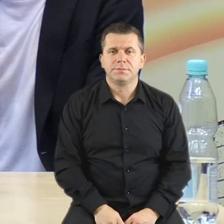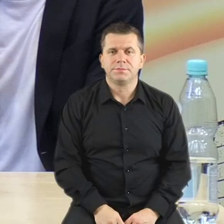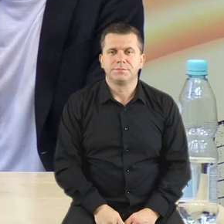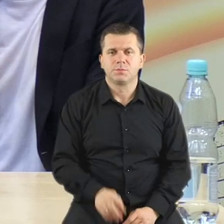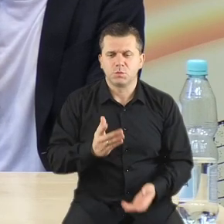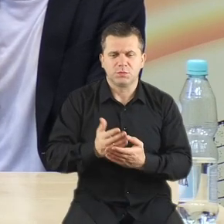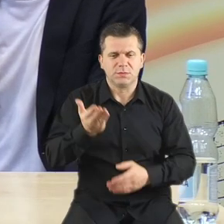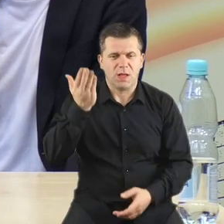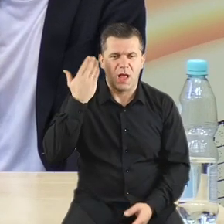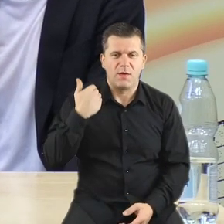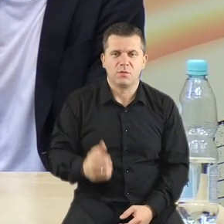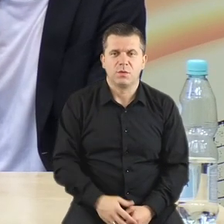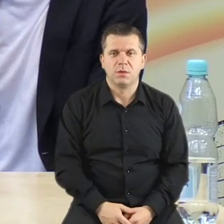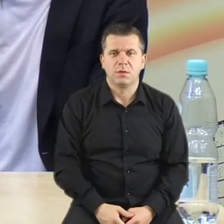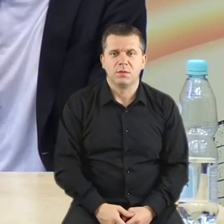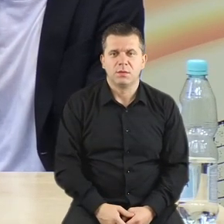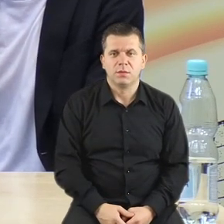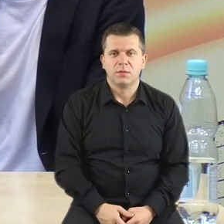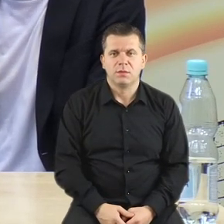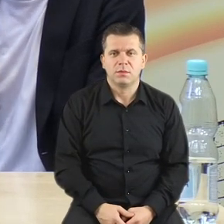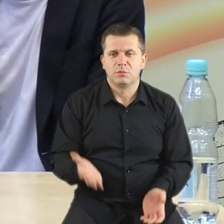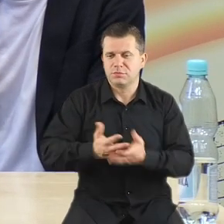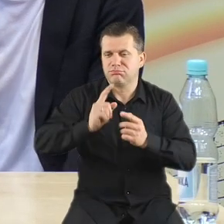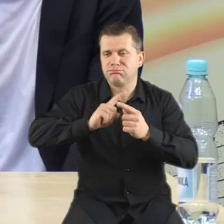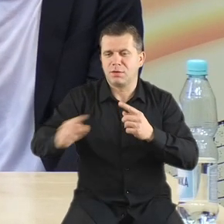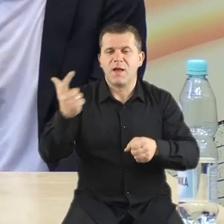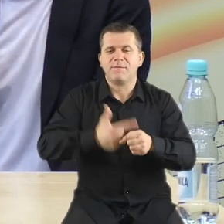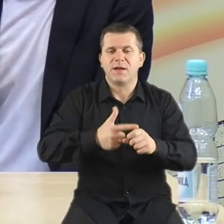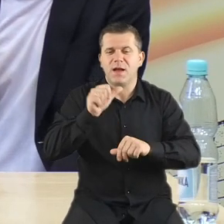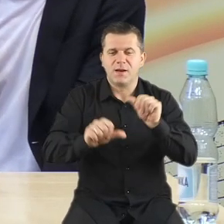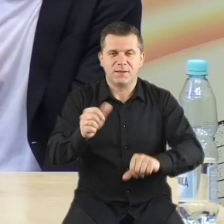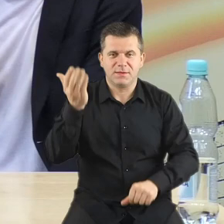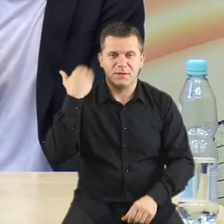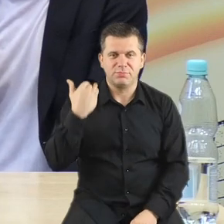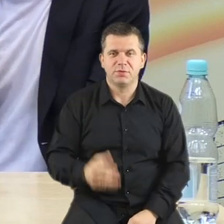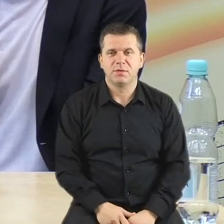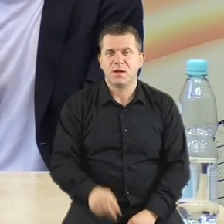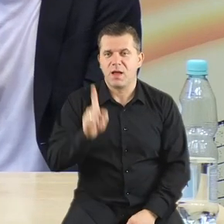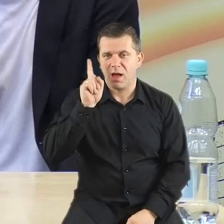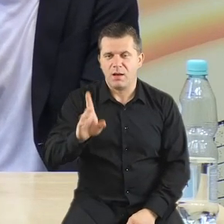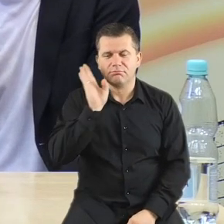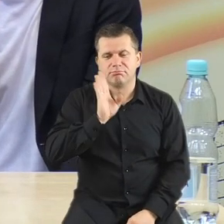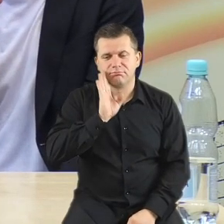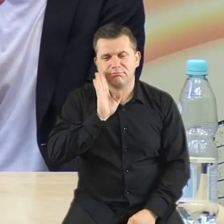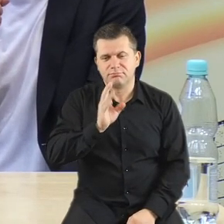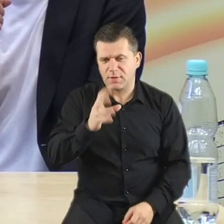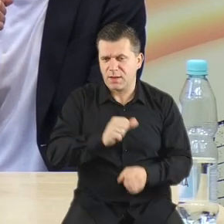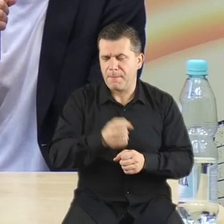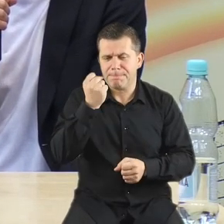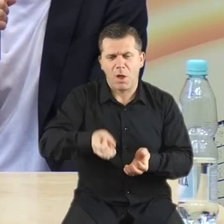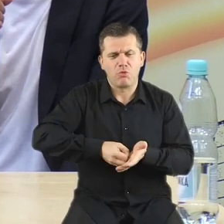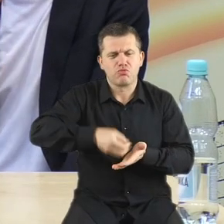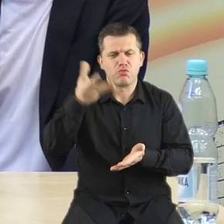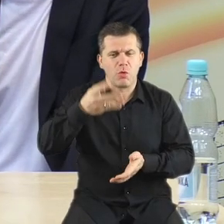to już było dosyć dawno, gdzieś 20, ponad 20 lat temu. Ale wciąż tak jest, że bardzo drogie